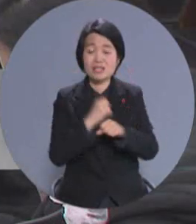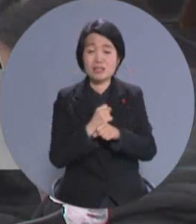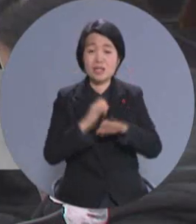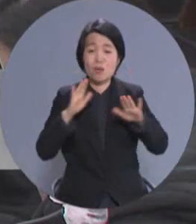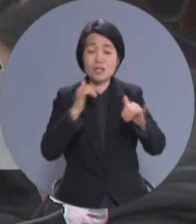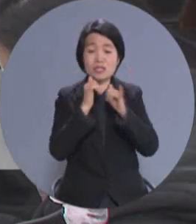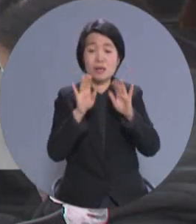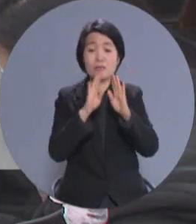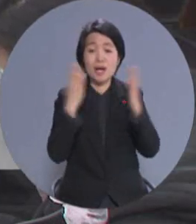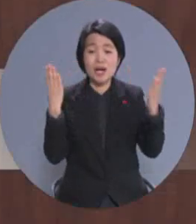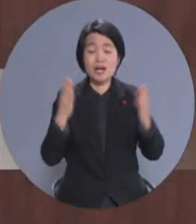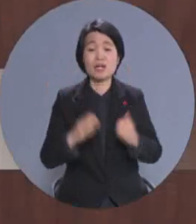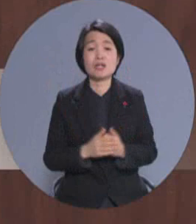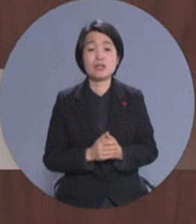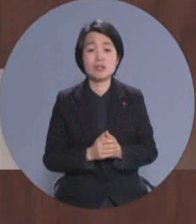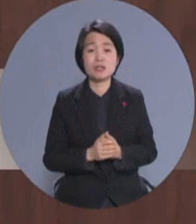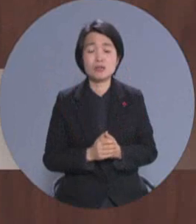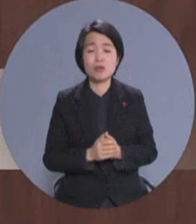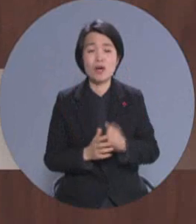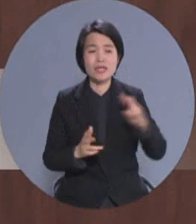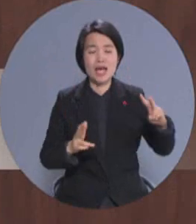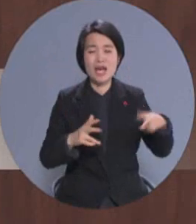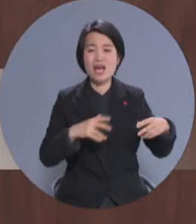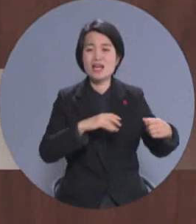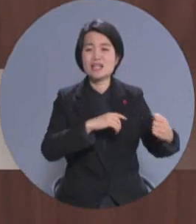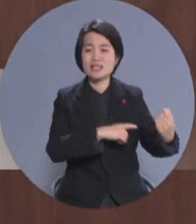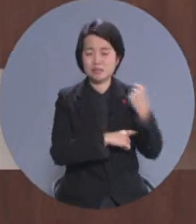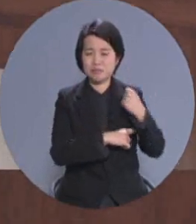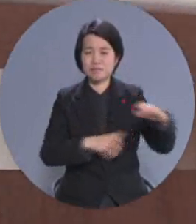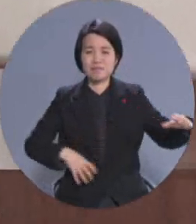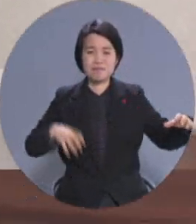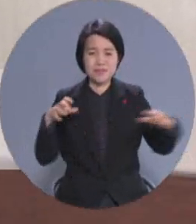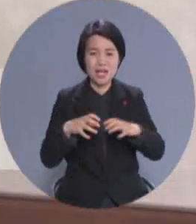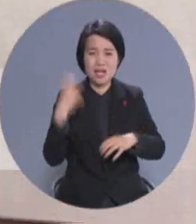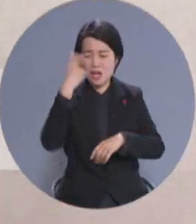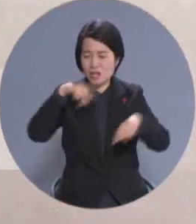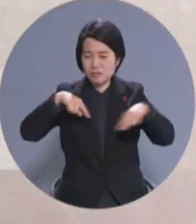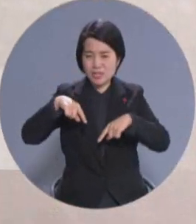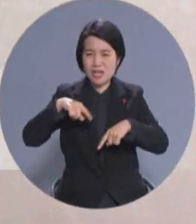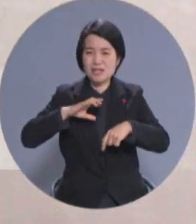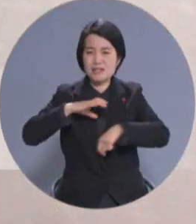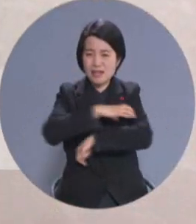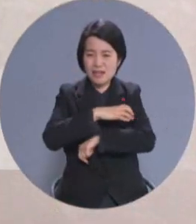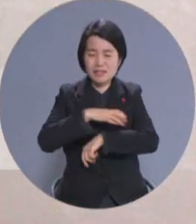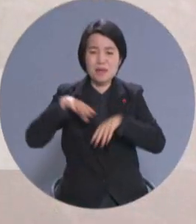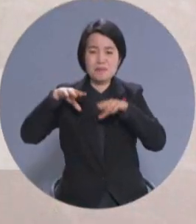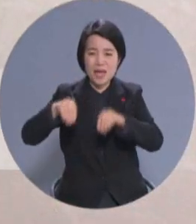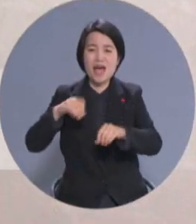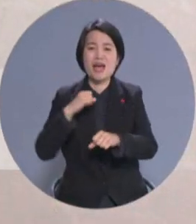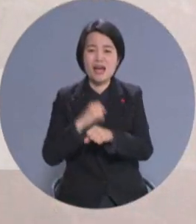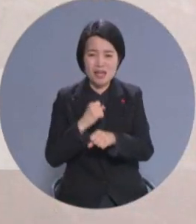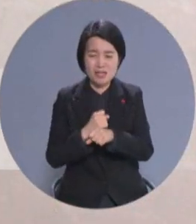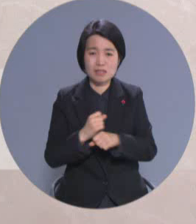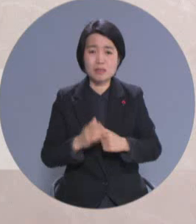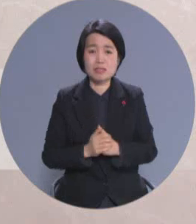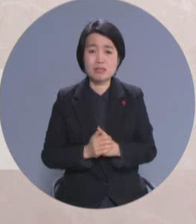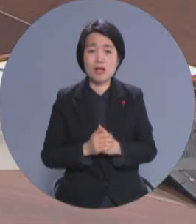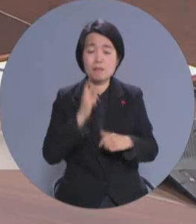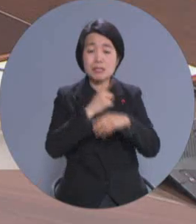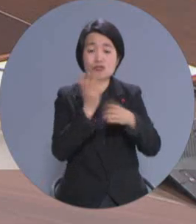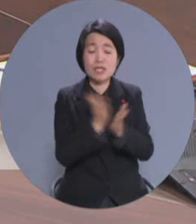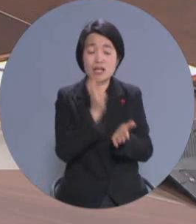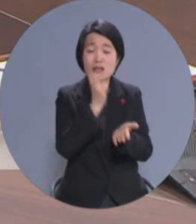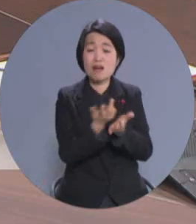오늘 기자회견을 열고 야권을 단결시키고 검찰 독재를 끝내는 데 앞장서겠다며 민주당의 선거법